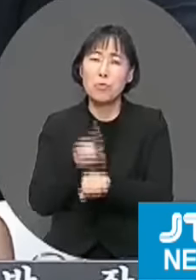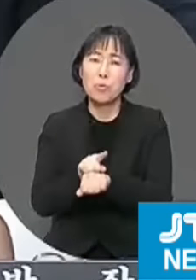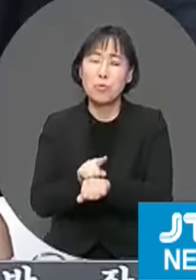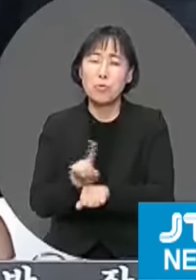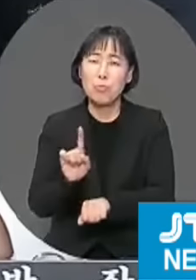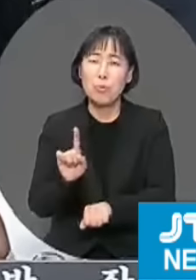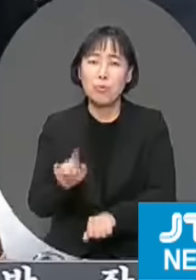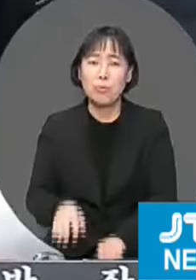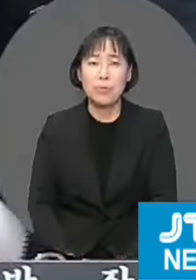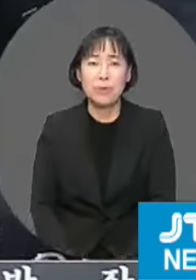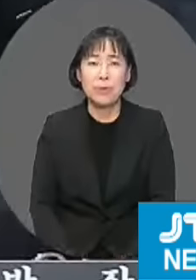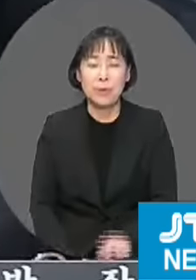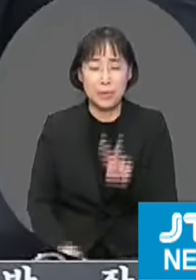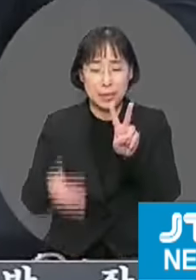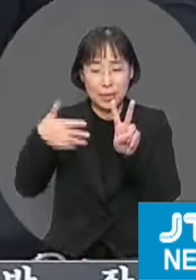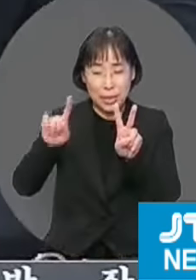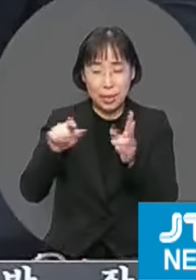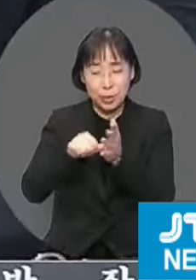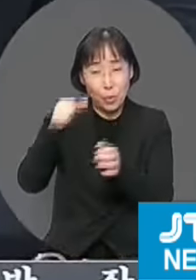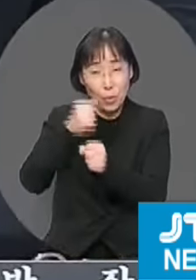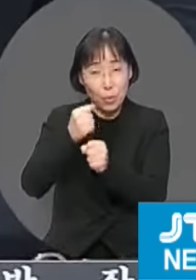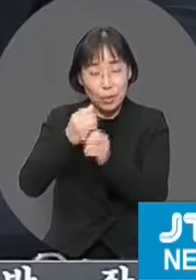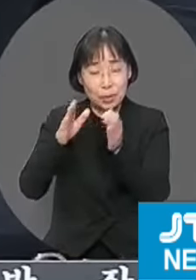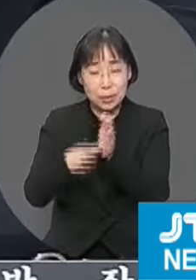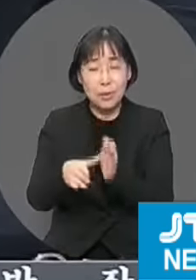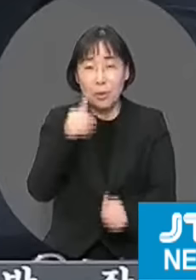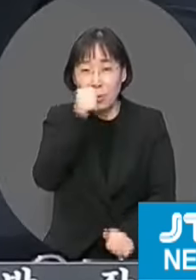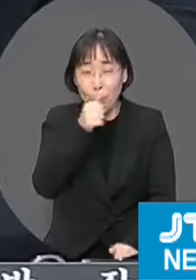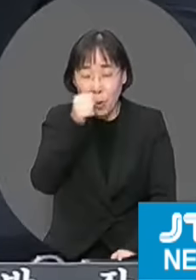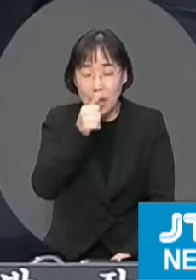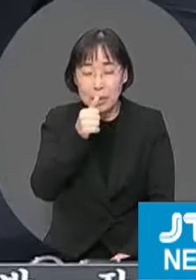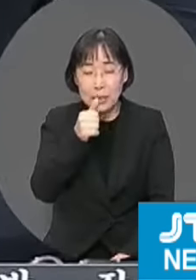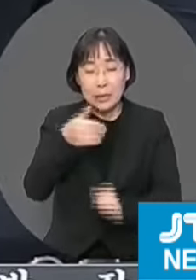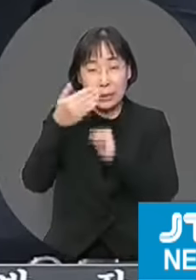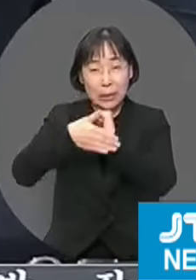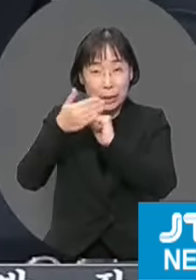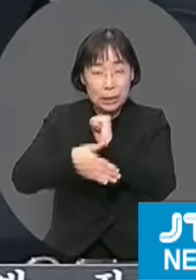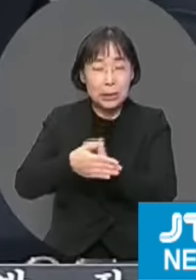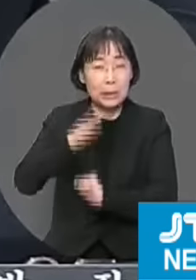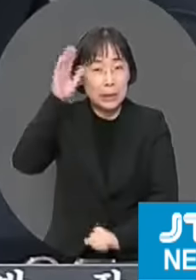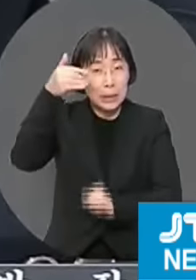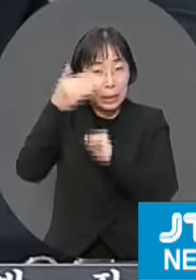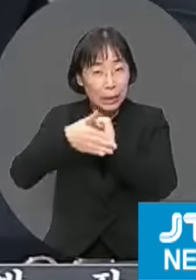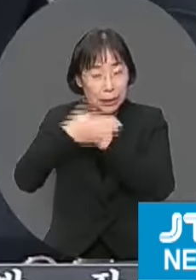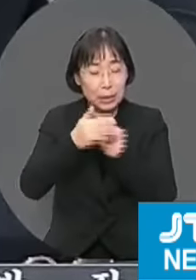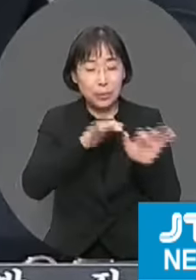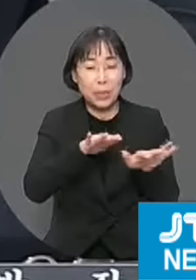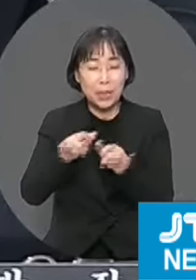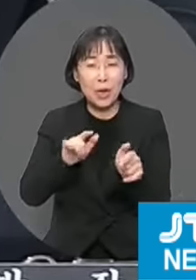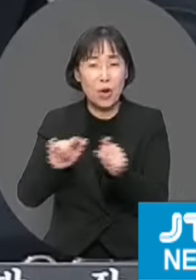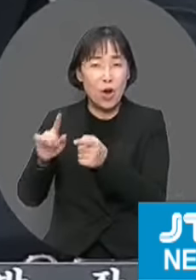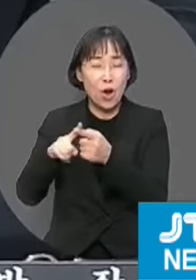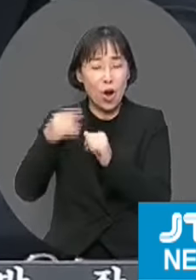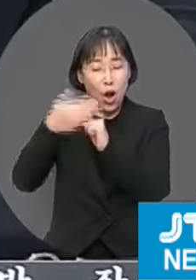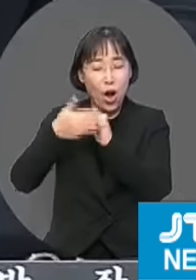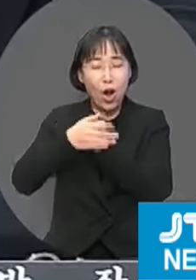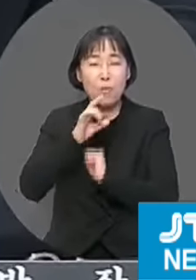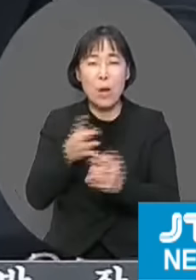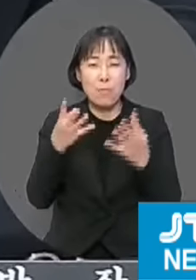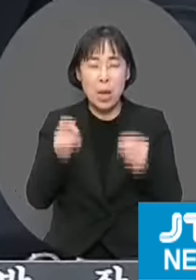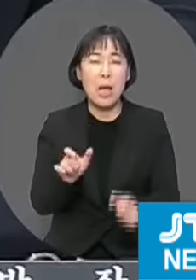2차 저작물을 만드는 데 있어가지고 고양이와 강아지 사진, 바다와 나무 사진을 저렇게 많이 게시해놓고 박근혜,